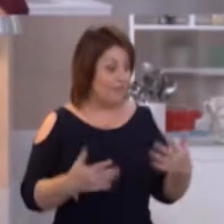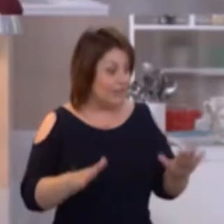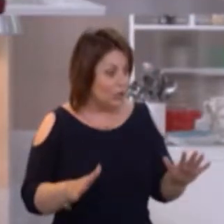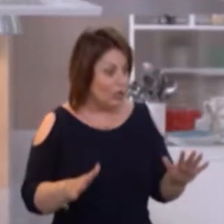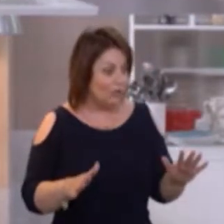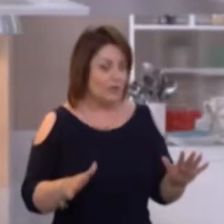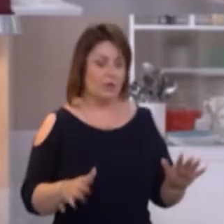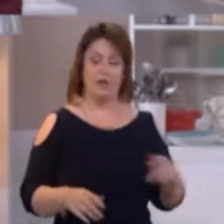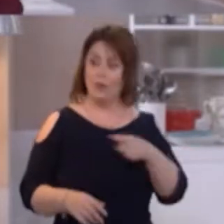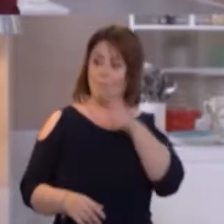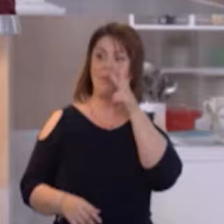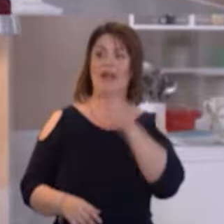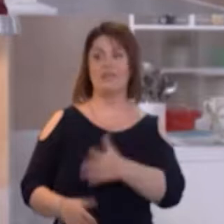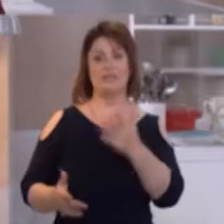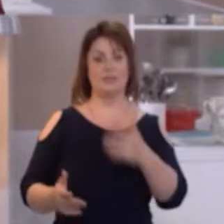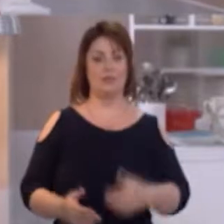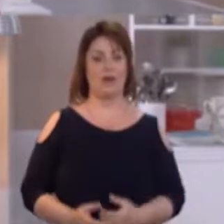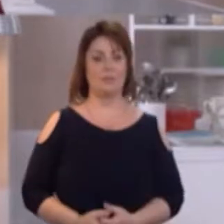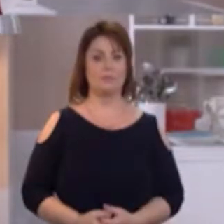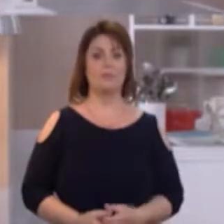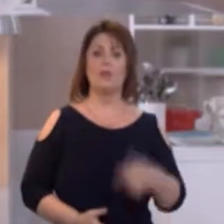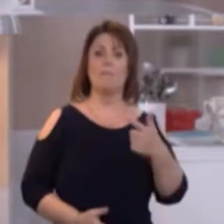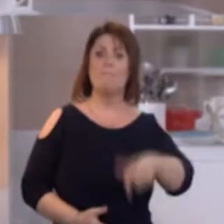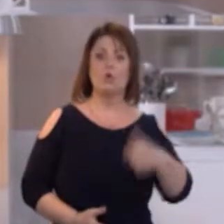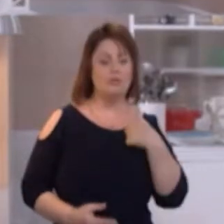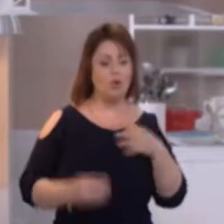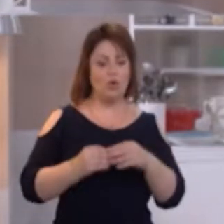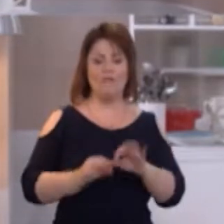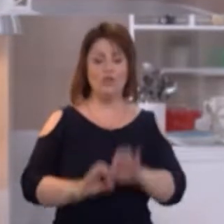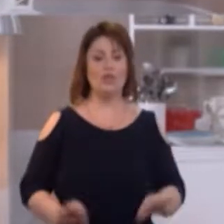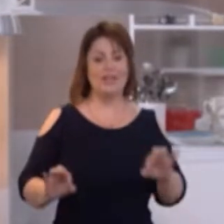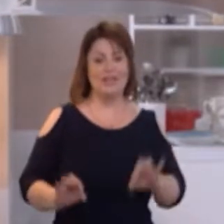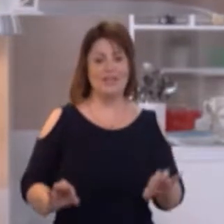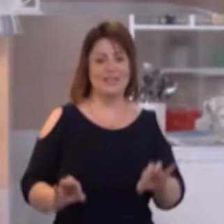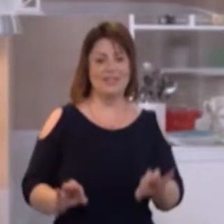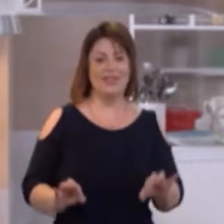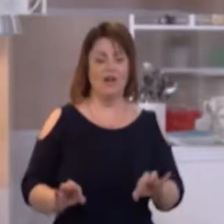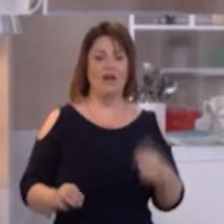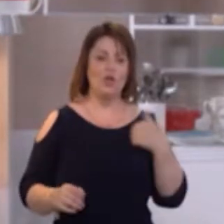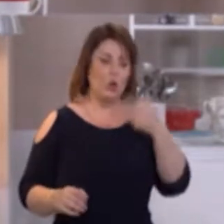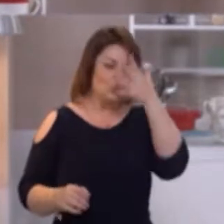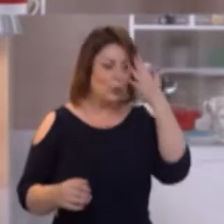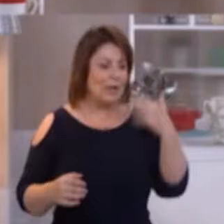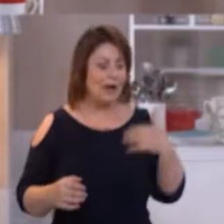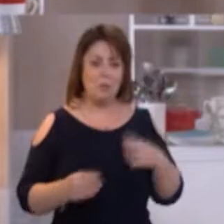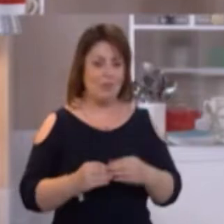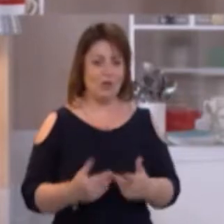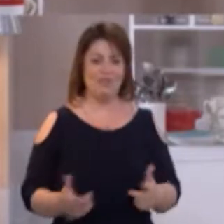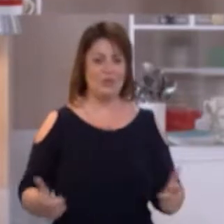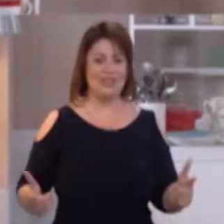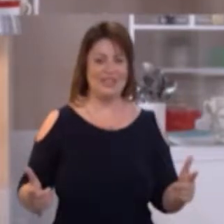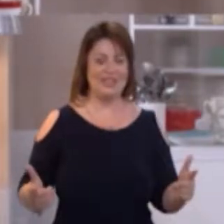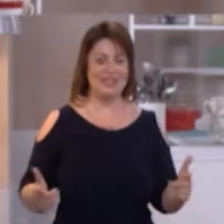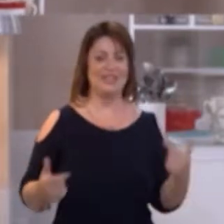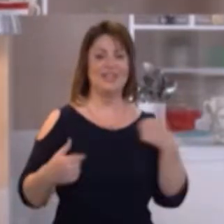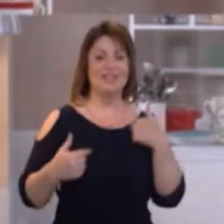Dai, sei stata bravissima. Ma mi piace perché io non ho fatto praticamente niente. Sei tutto sudato. Sono sudato e non ho fatto niente, bellissimo. Ho fatto lavorare